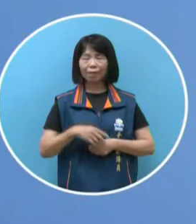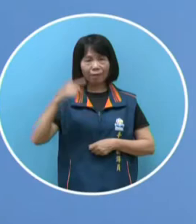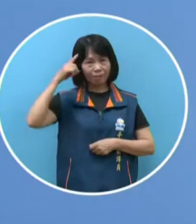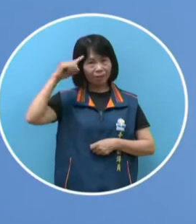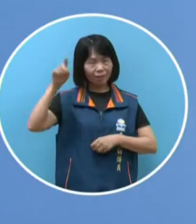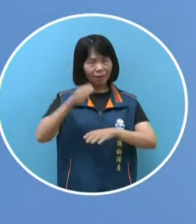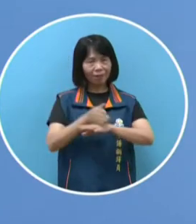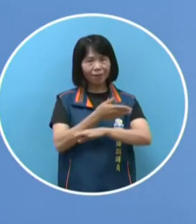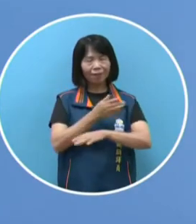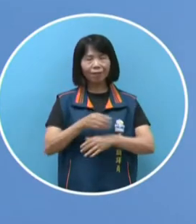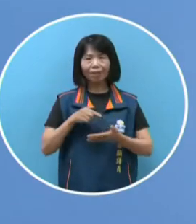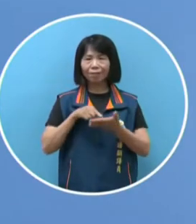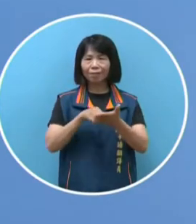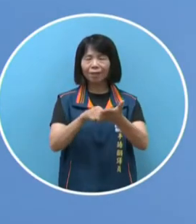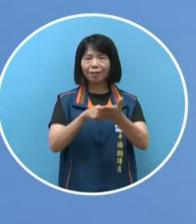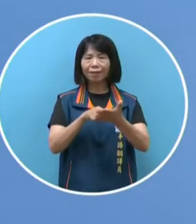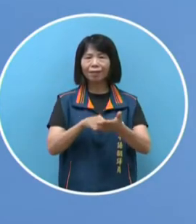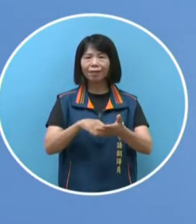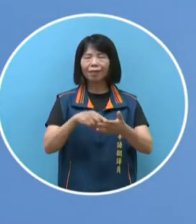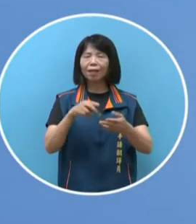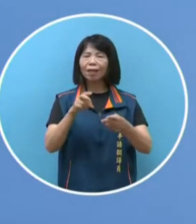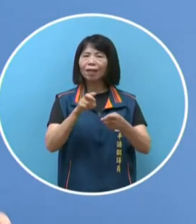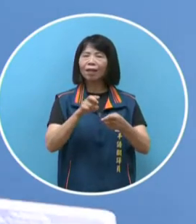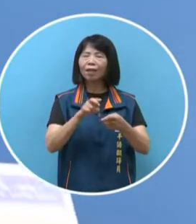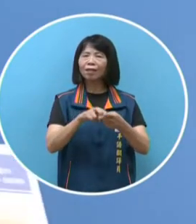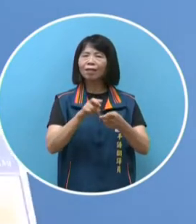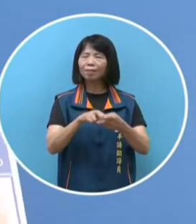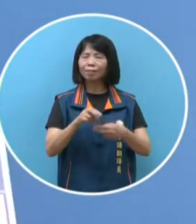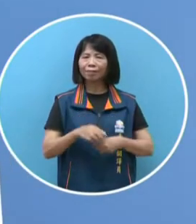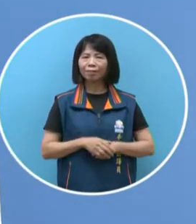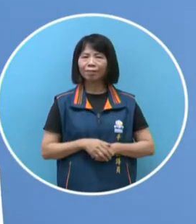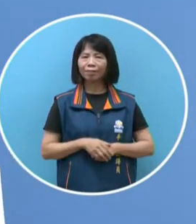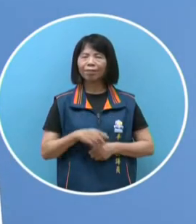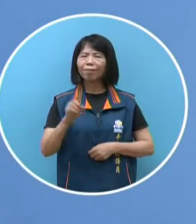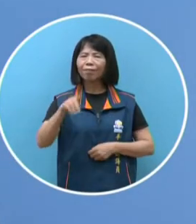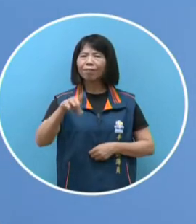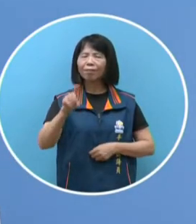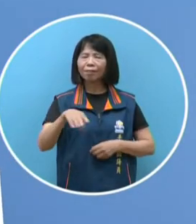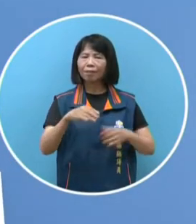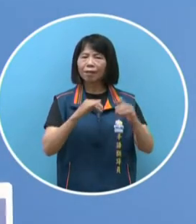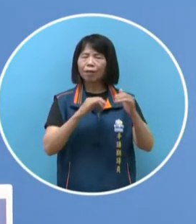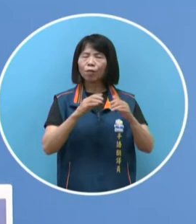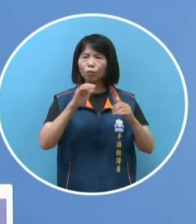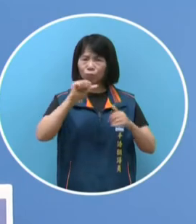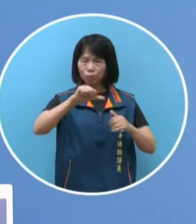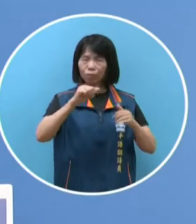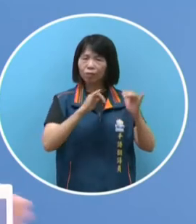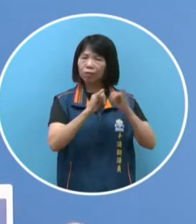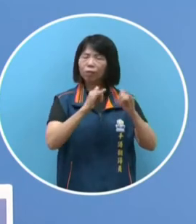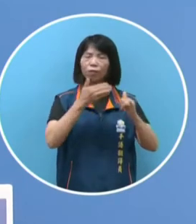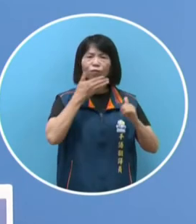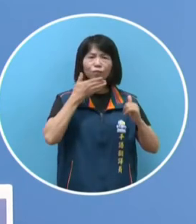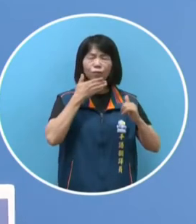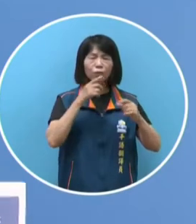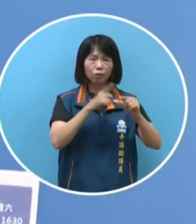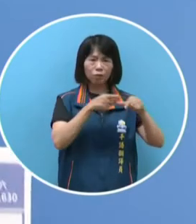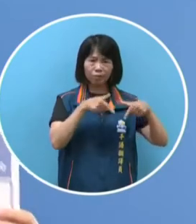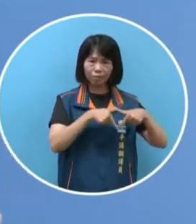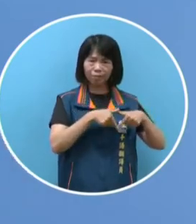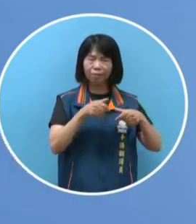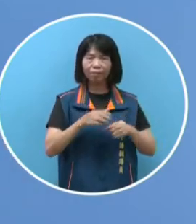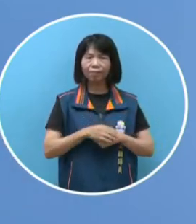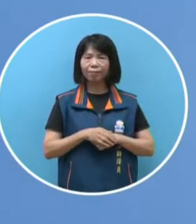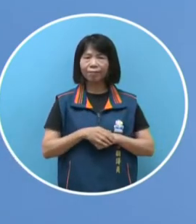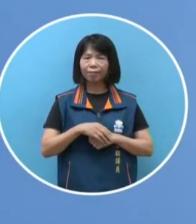天开始要申请的那个地点哈。有这个5个社会福利服务中心啊，